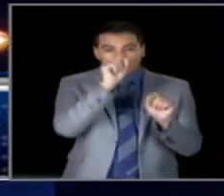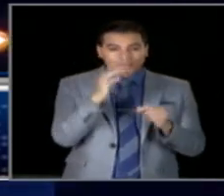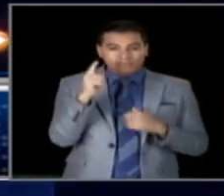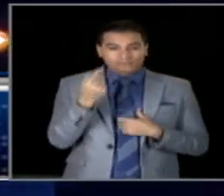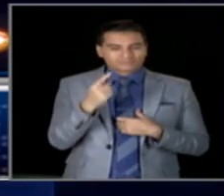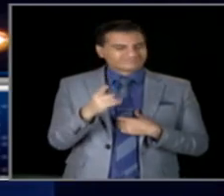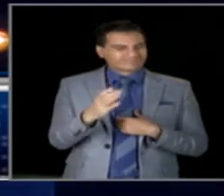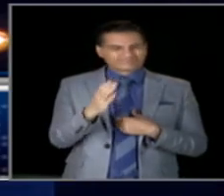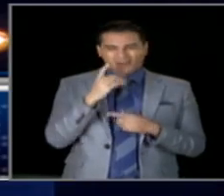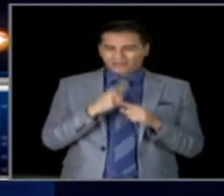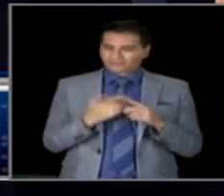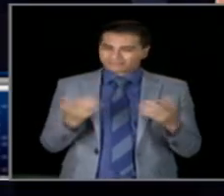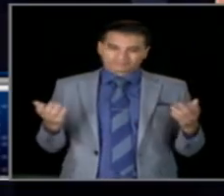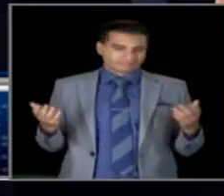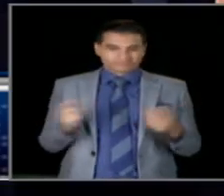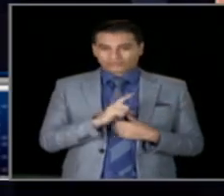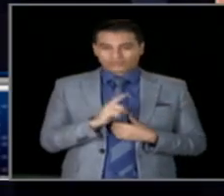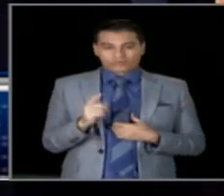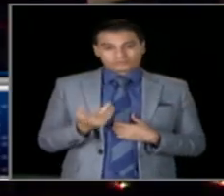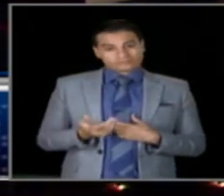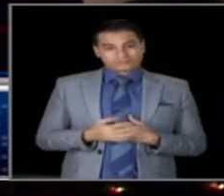إناس، هارد لك، إجابة خاطئة.